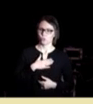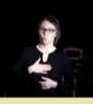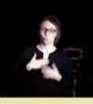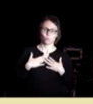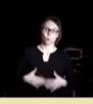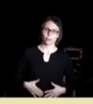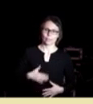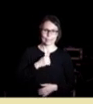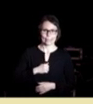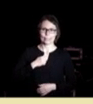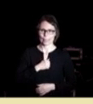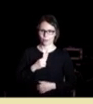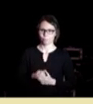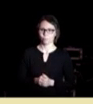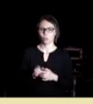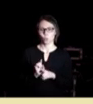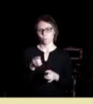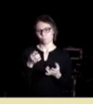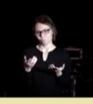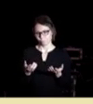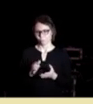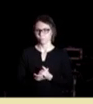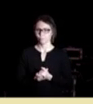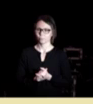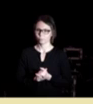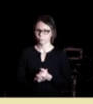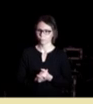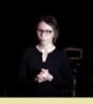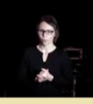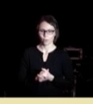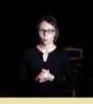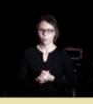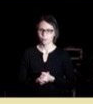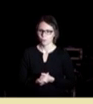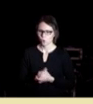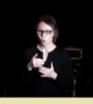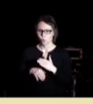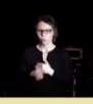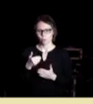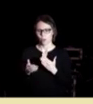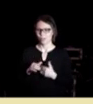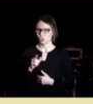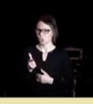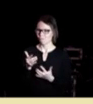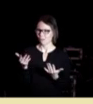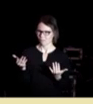lidelser. Så tilbake til det da. Hva skyldes egentlig underbehandling?